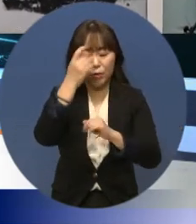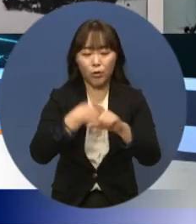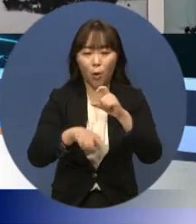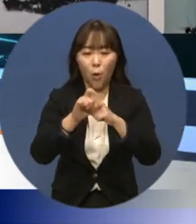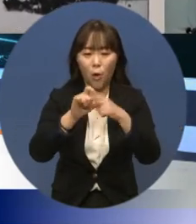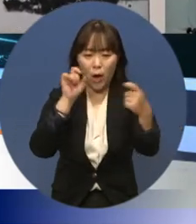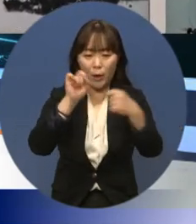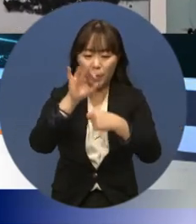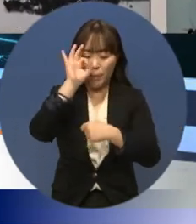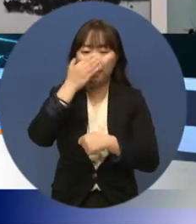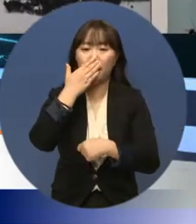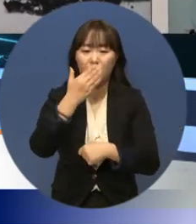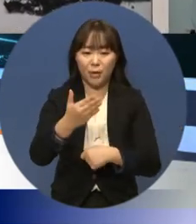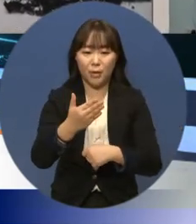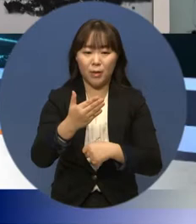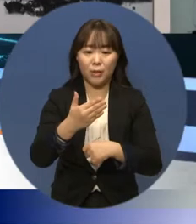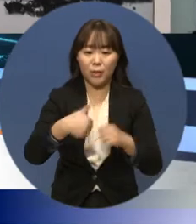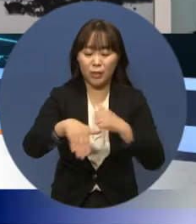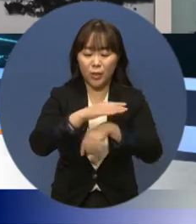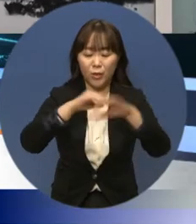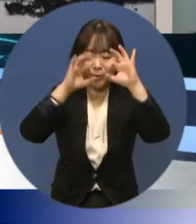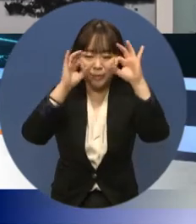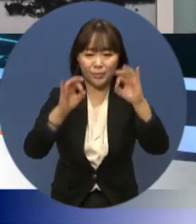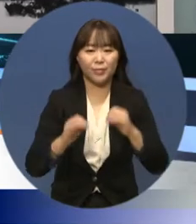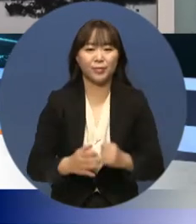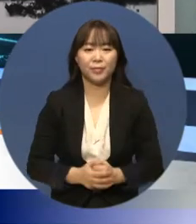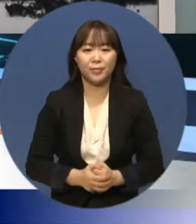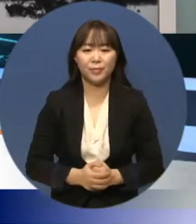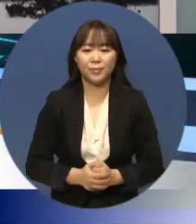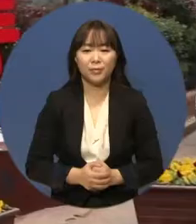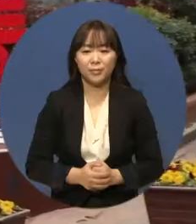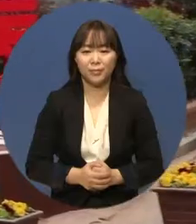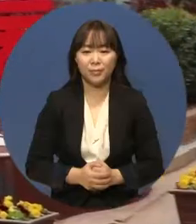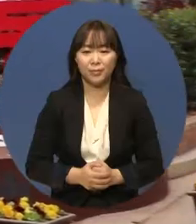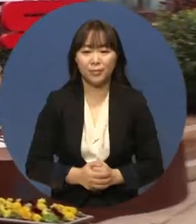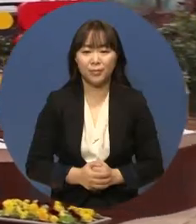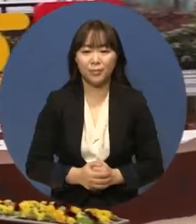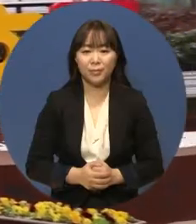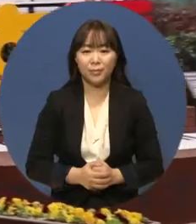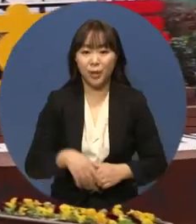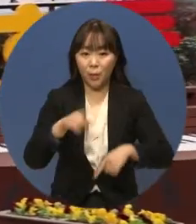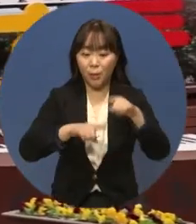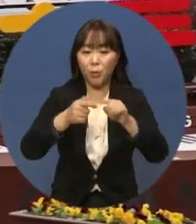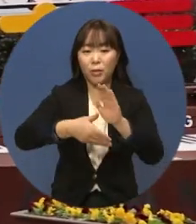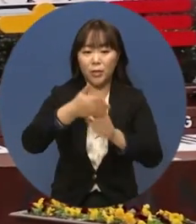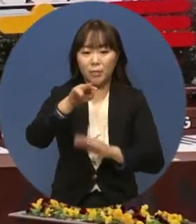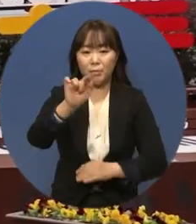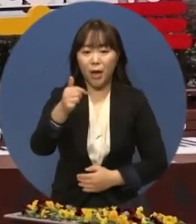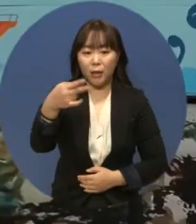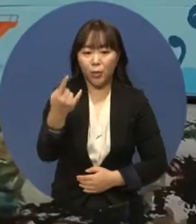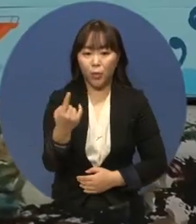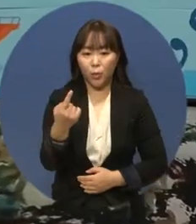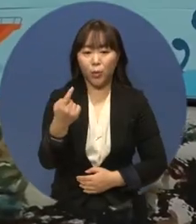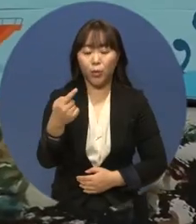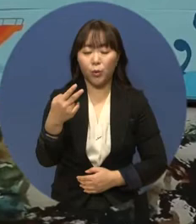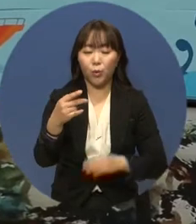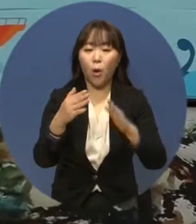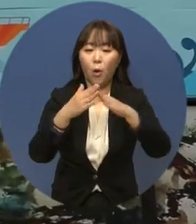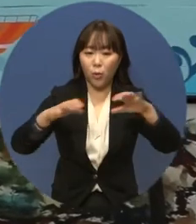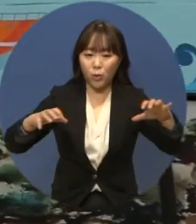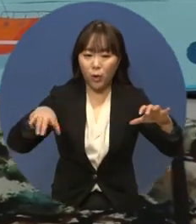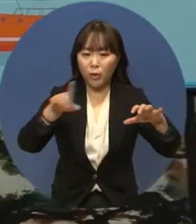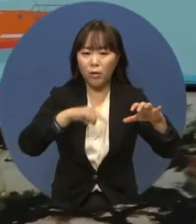있게 됐는데요. 골목 갤러리에 이영춘 기자가 다녀왔습니다. 목포시 만호동 옛 거리에는